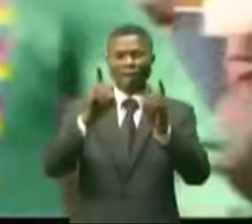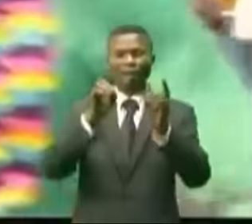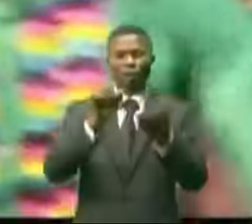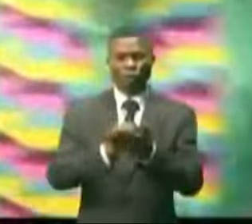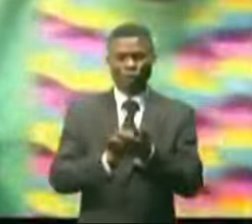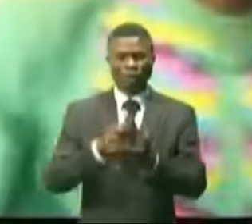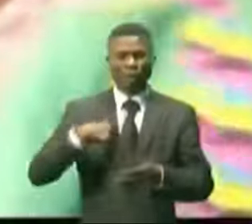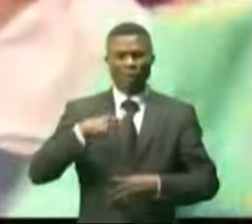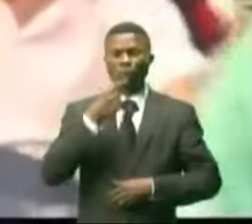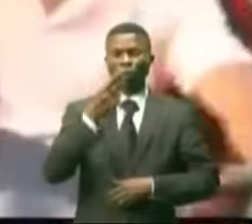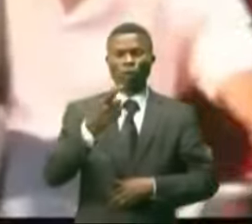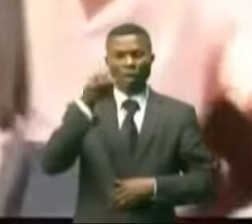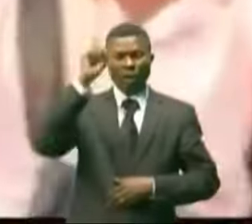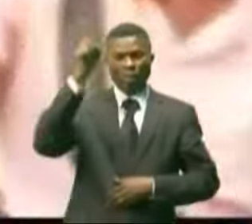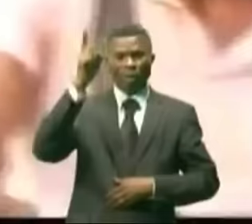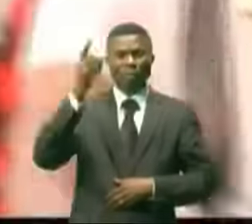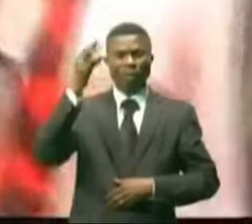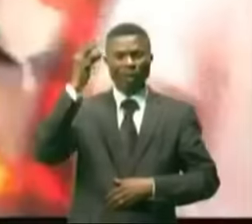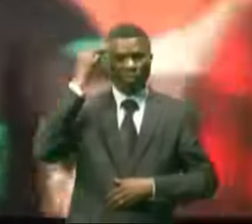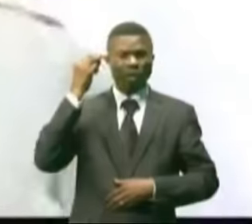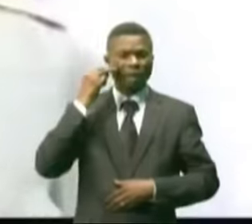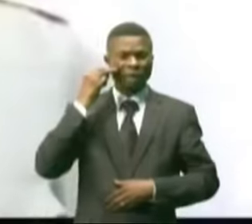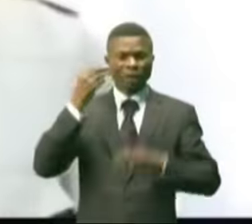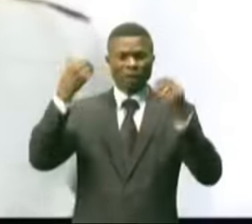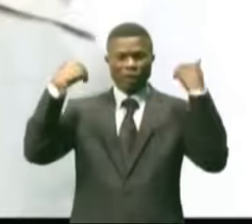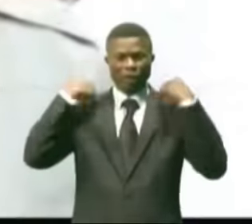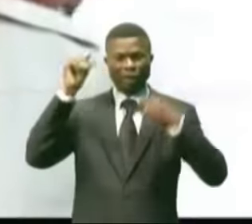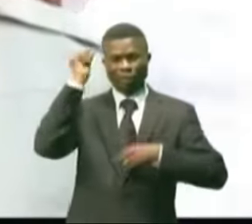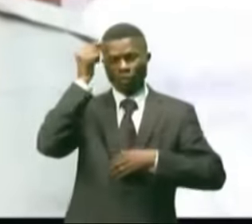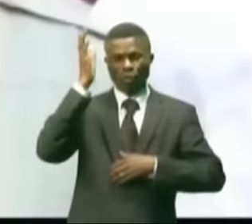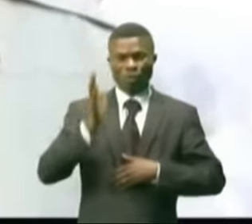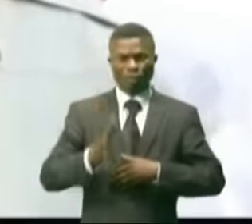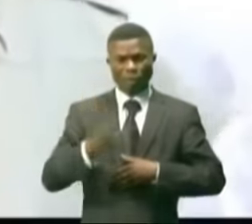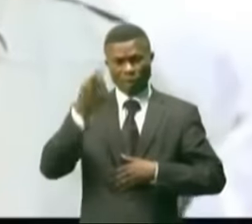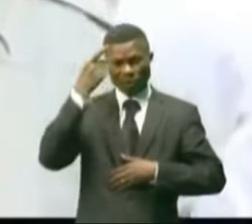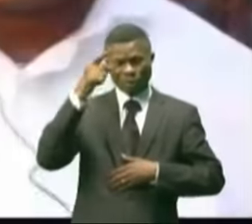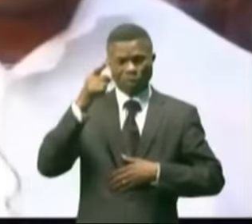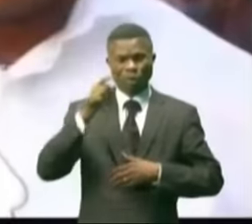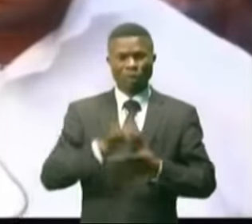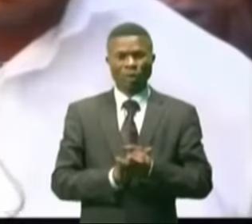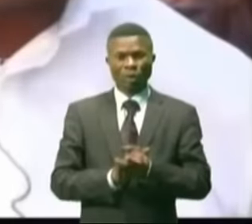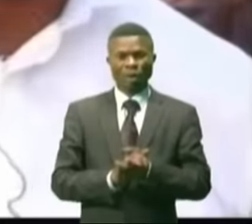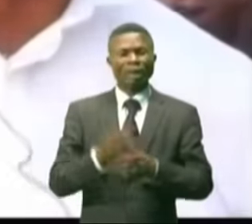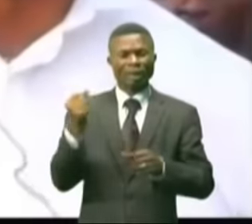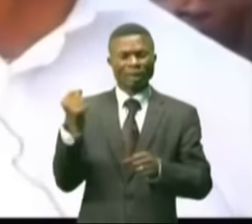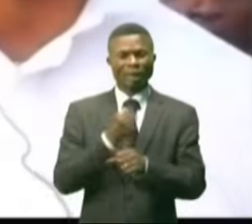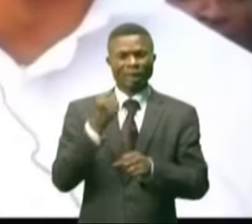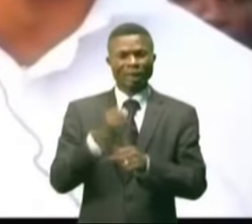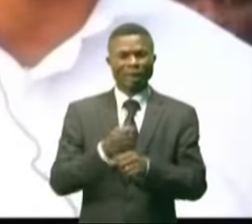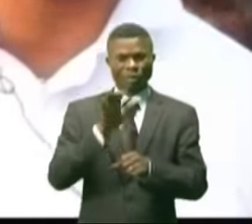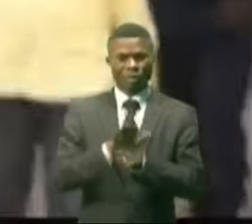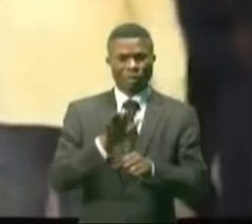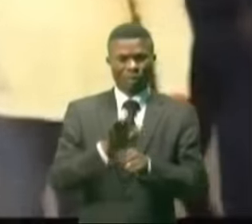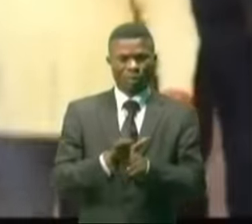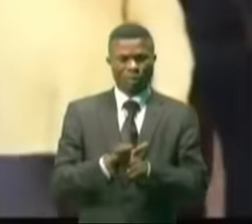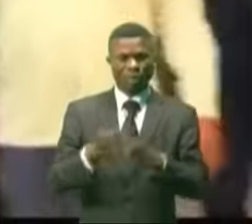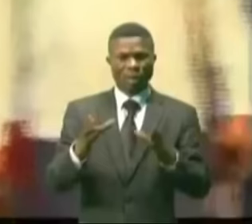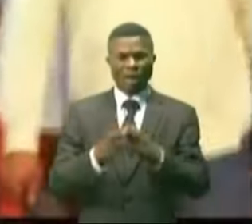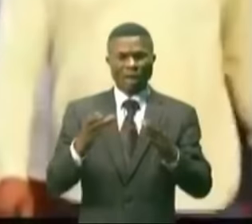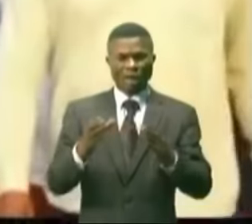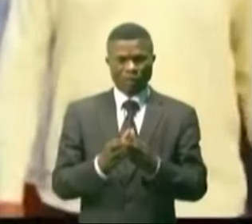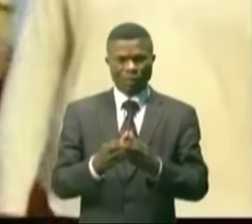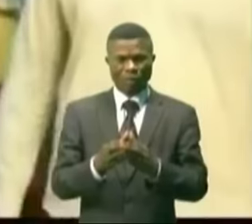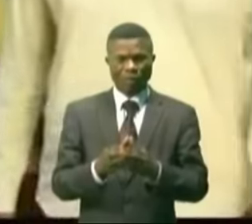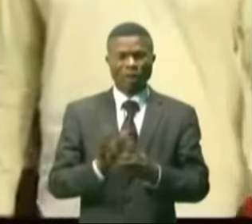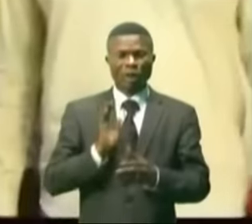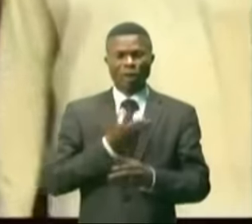à Madame la Première ministre, chef du gouvernement, pour la ferme volonté de travailler avec cette élite digne du